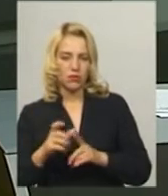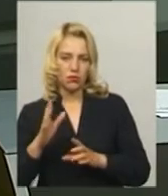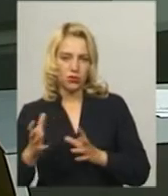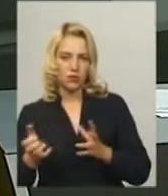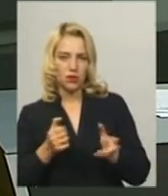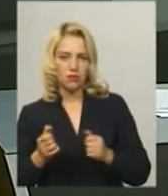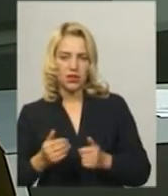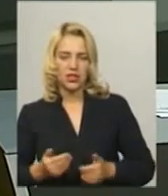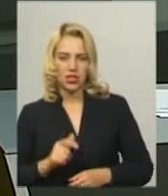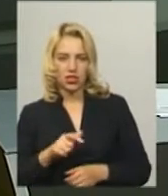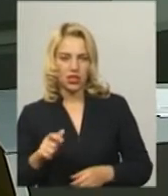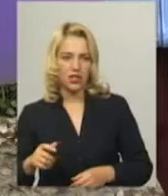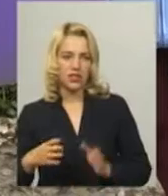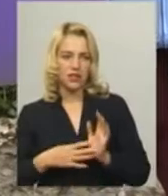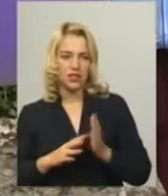жителів 9 сіл району.